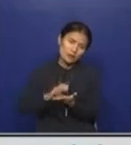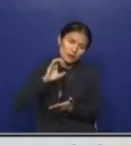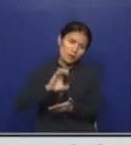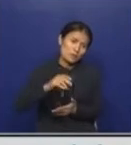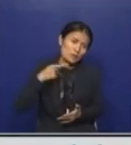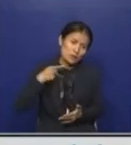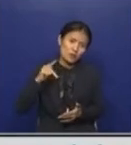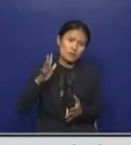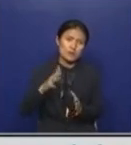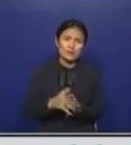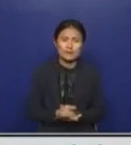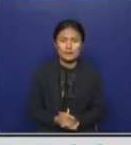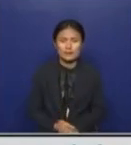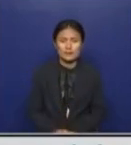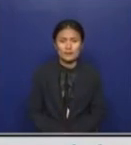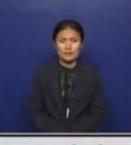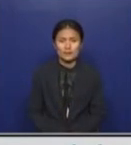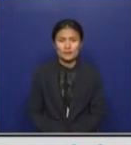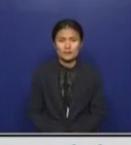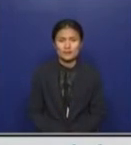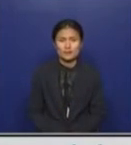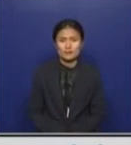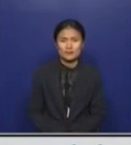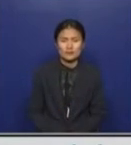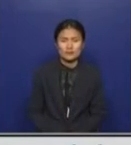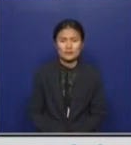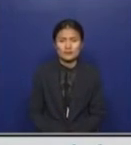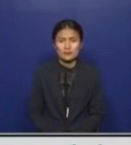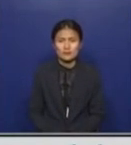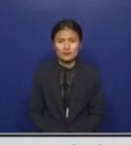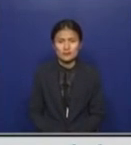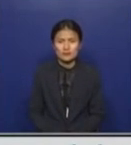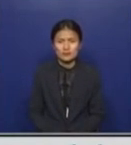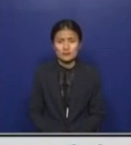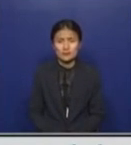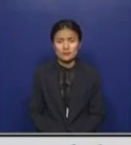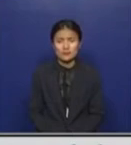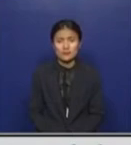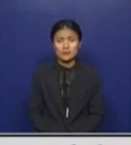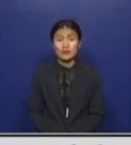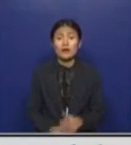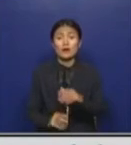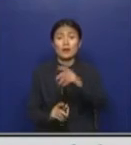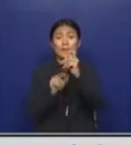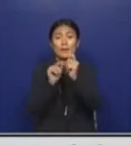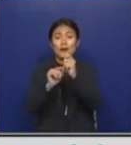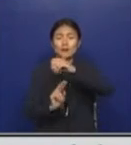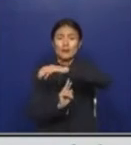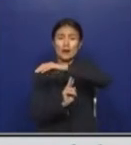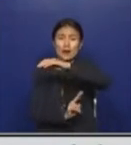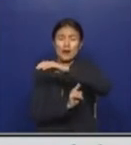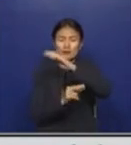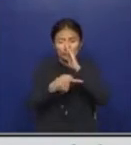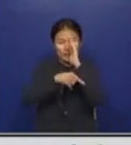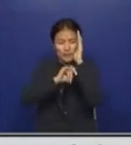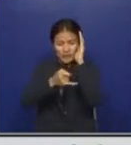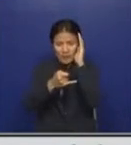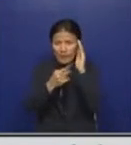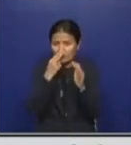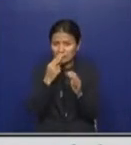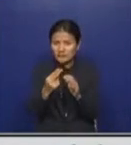ะขอสไลด์ต่อไปนะคะค่ะบางสะพานจังหวัดประจวบคีรีขันธ์นะคะตั้งงบประมาณ